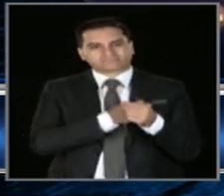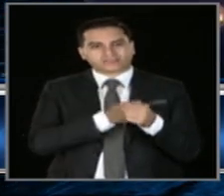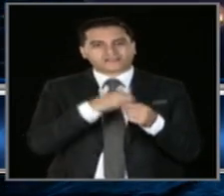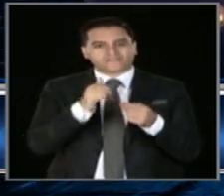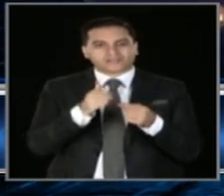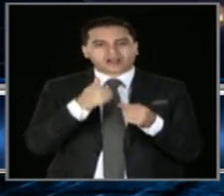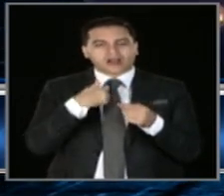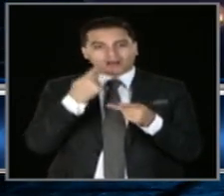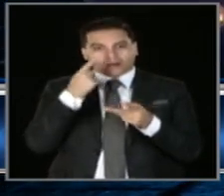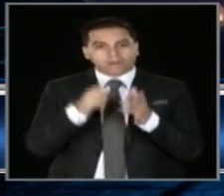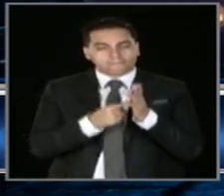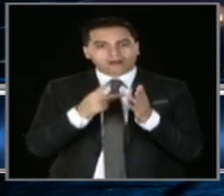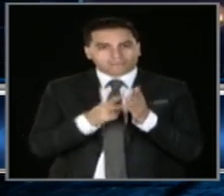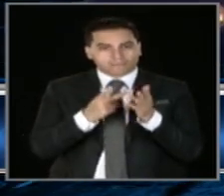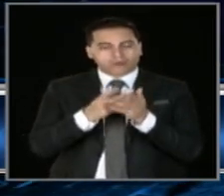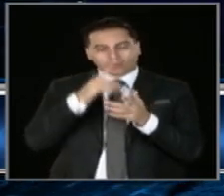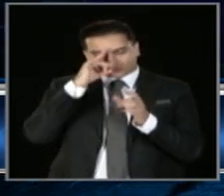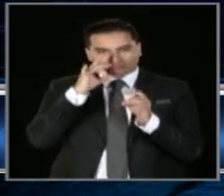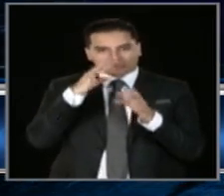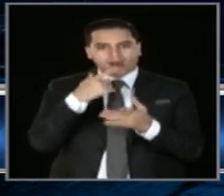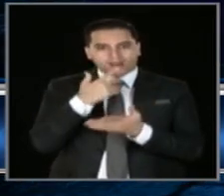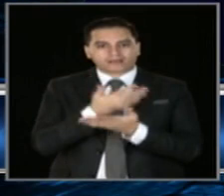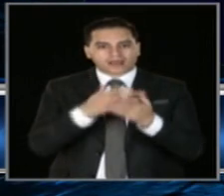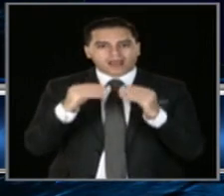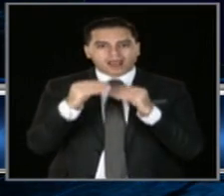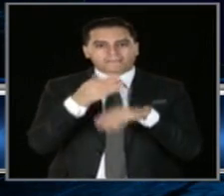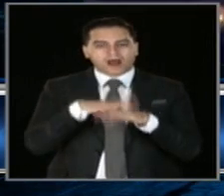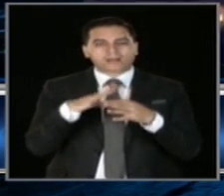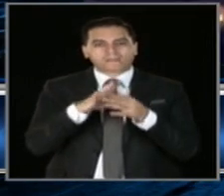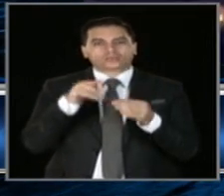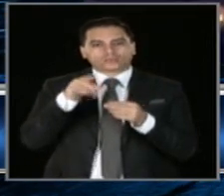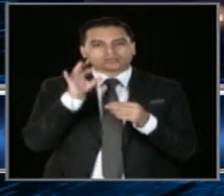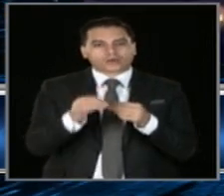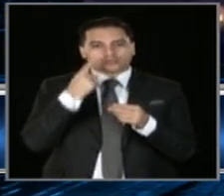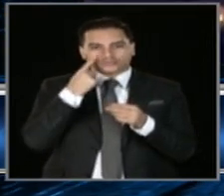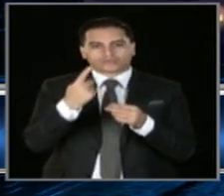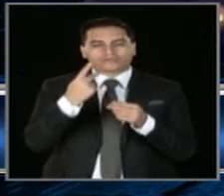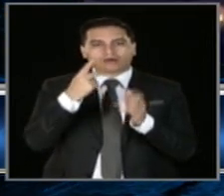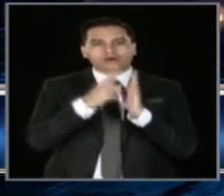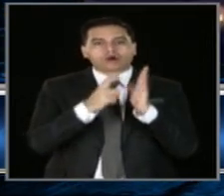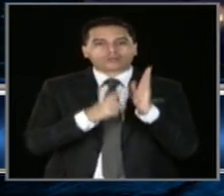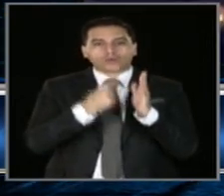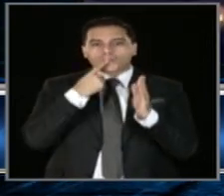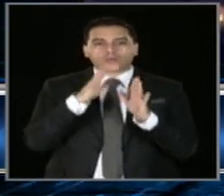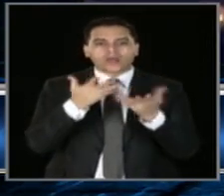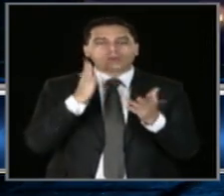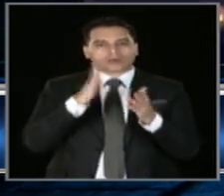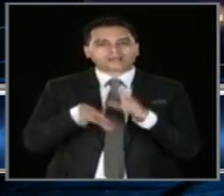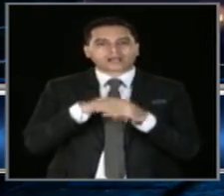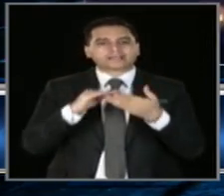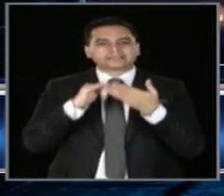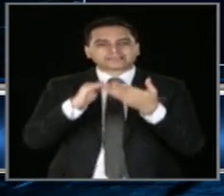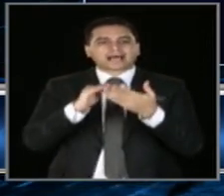واحنا هنناقشه في الحلقات اللي هنعملها. احنا لازم نتناقش فيها ونشوف القانون بيقول ايه، ونشوف نقدر نغير او